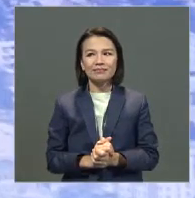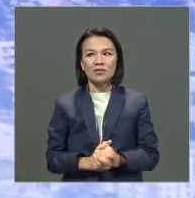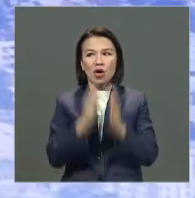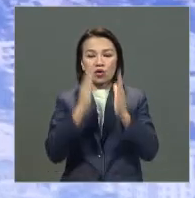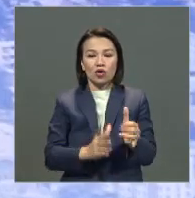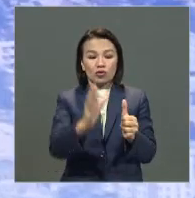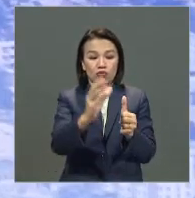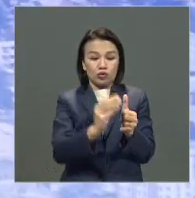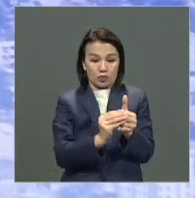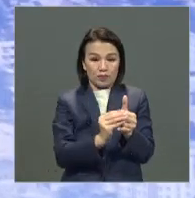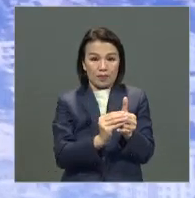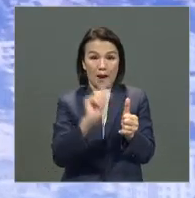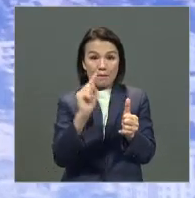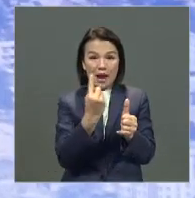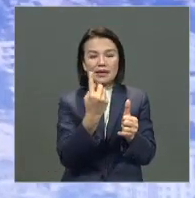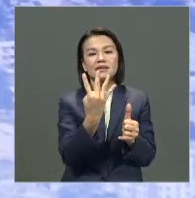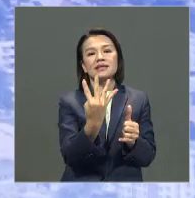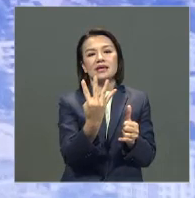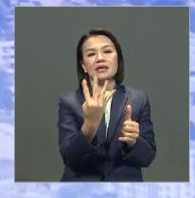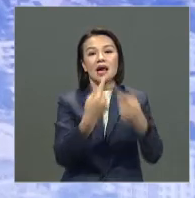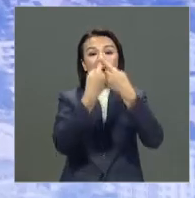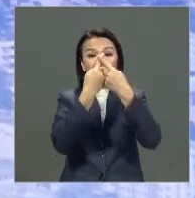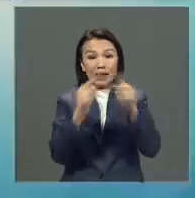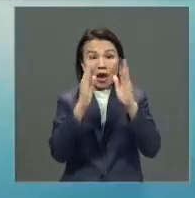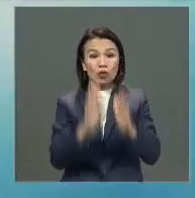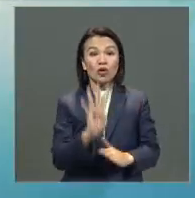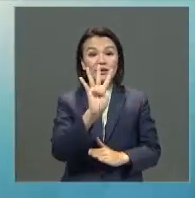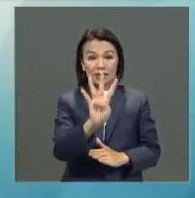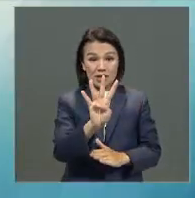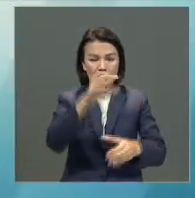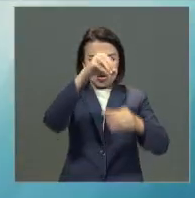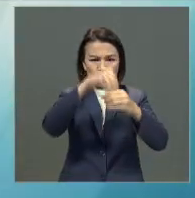ค่ะวันนี้มีติดเชื้อใหม่ 4รายแต่ทั้ง 4